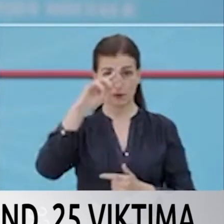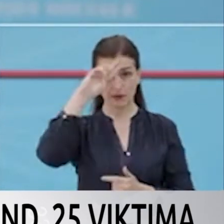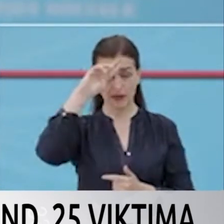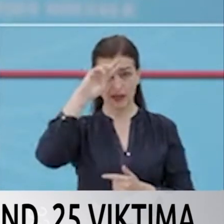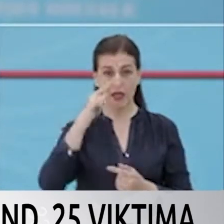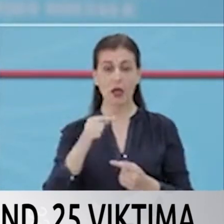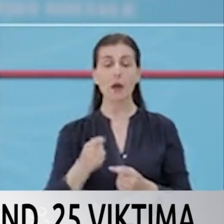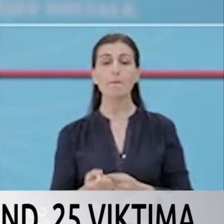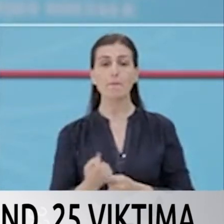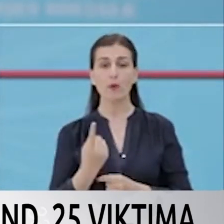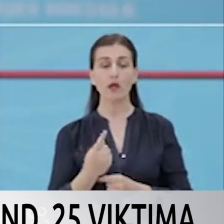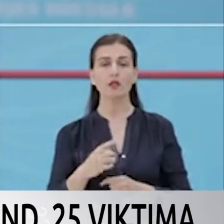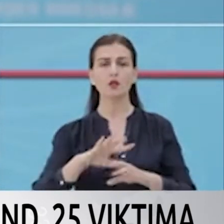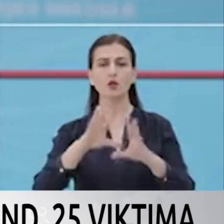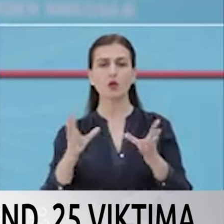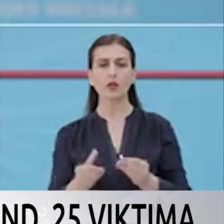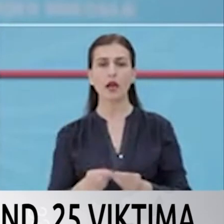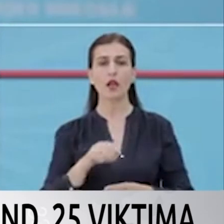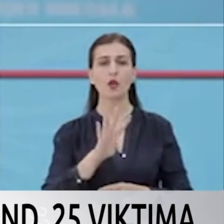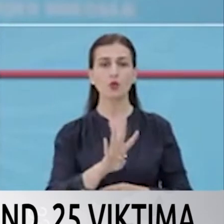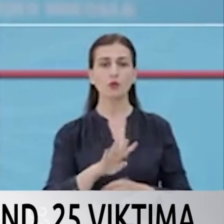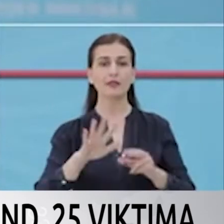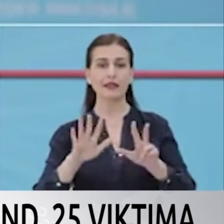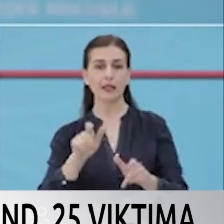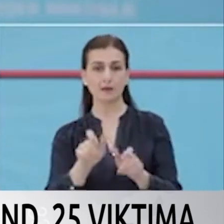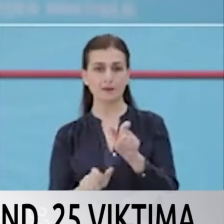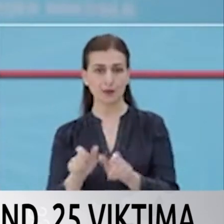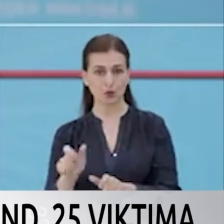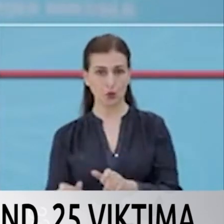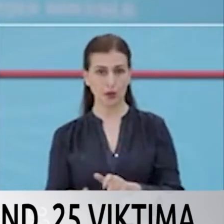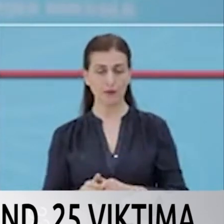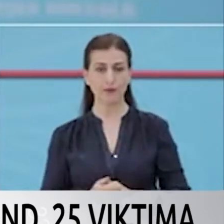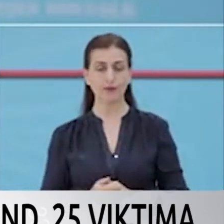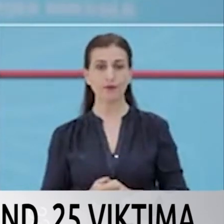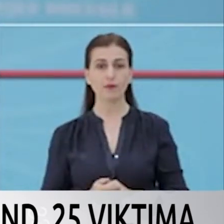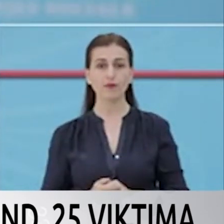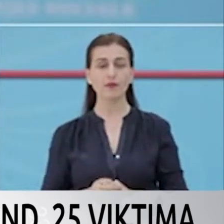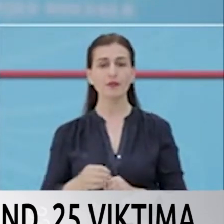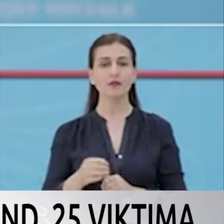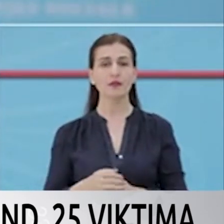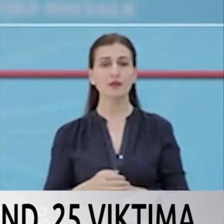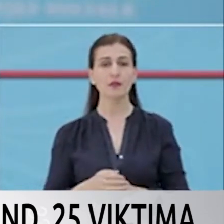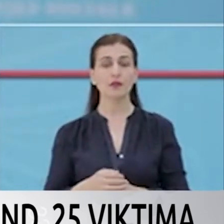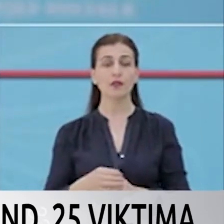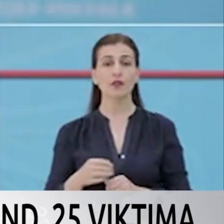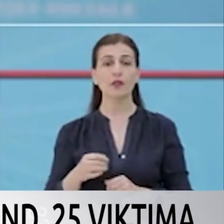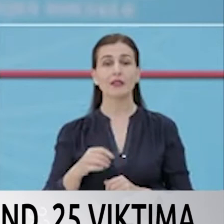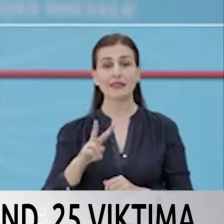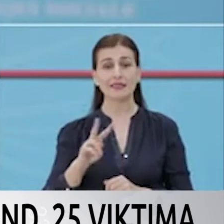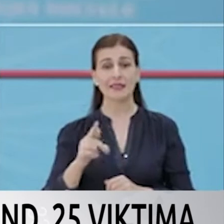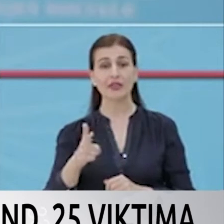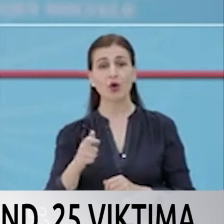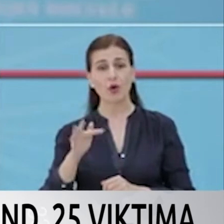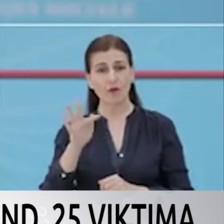spitalet COVID, aktualisht po marrin shërbim 48 pacientë. Pavarësisht rritjes me 19 raste të reja